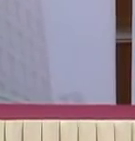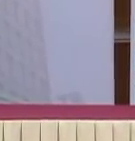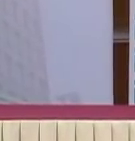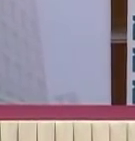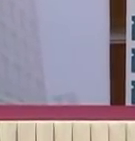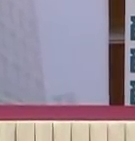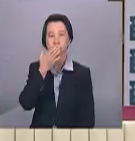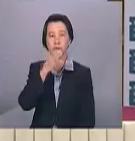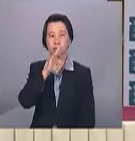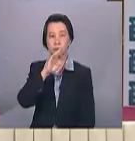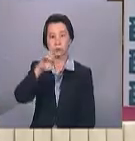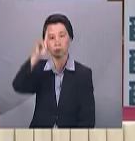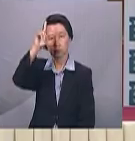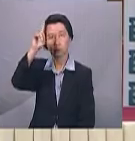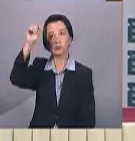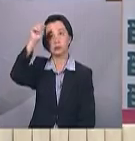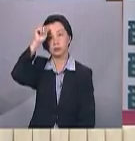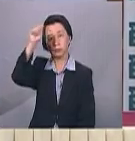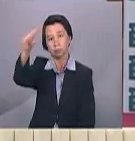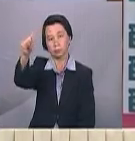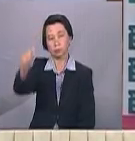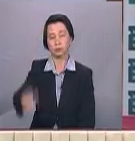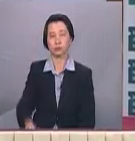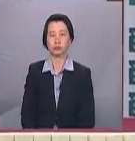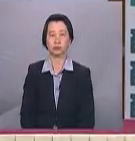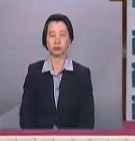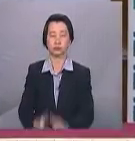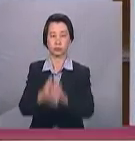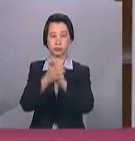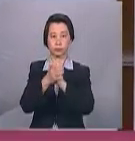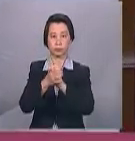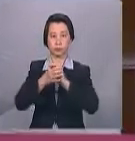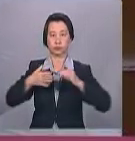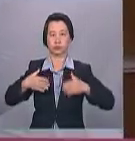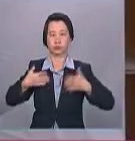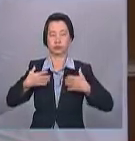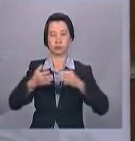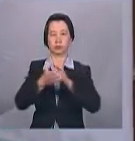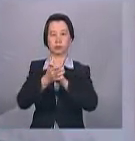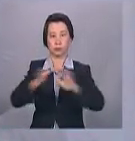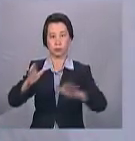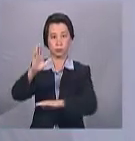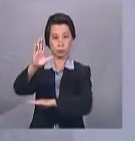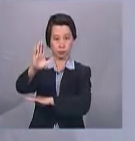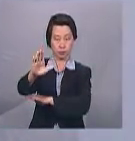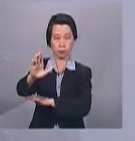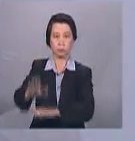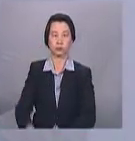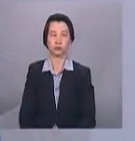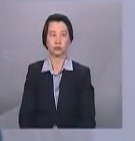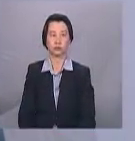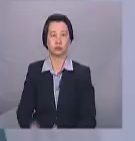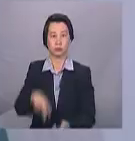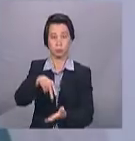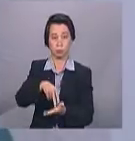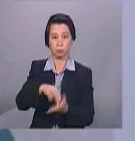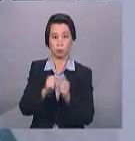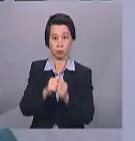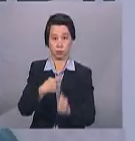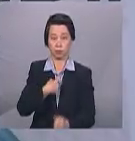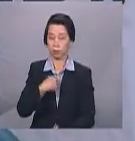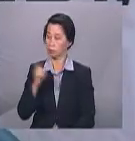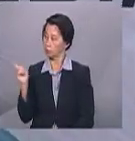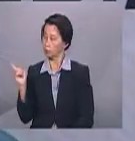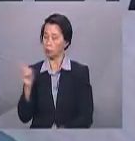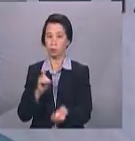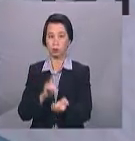Bismillahirrahmanirrahim. Assalamualaikum warahmatullahi wabarakatuh. Salam sejahtera dan selamat petang. Berdiri bersama saya ialah Datuk